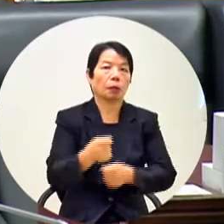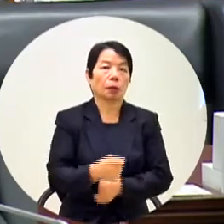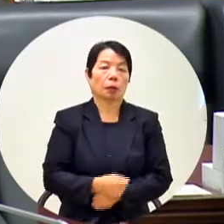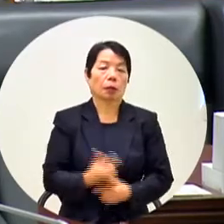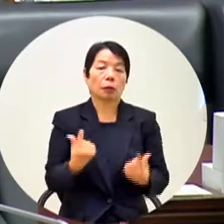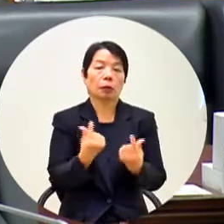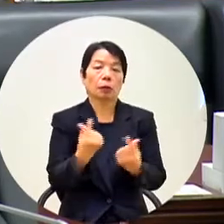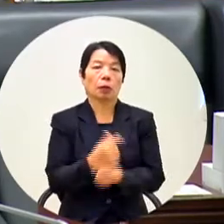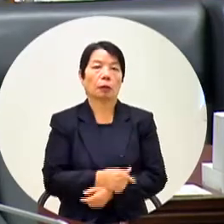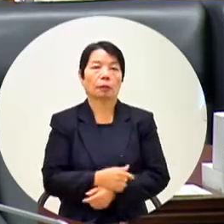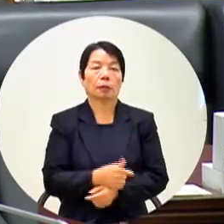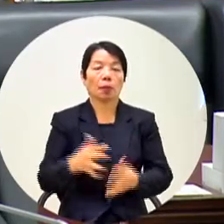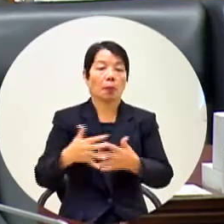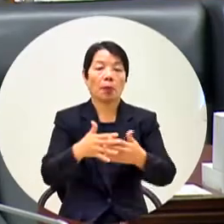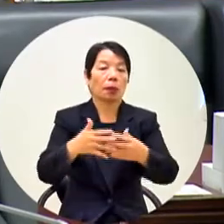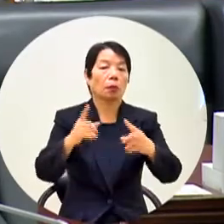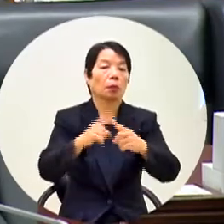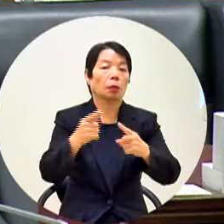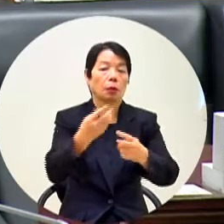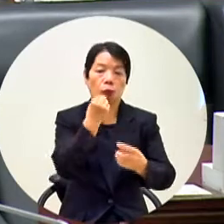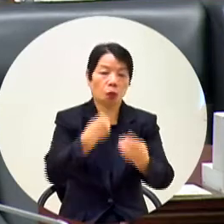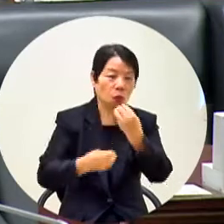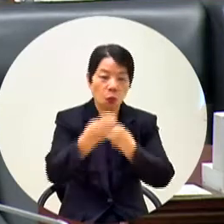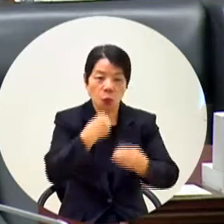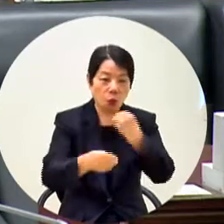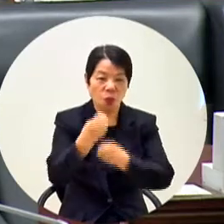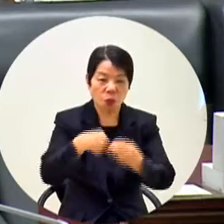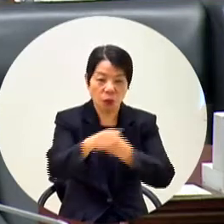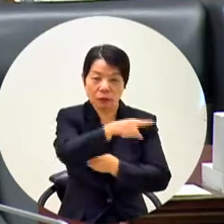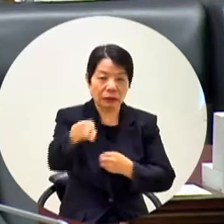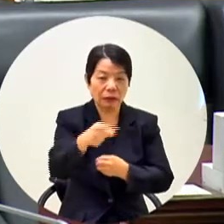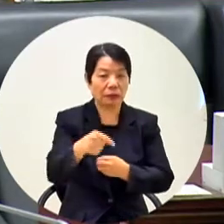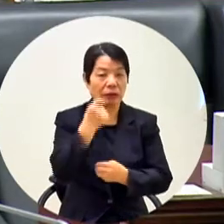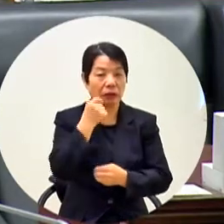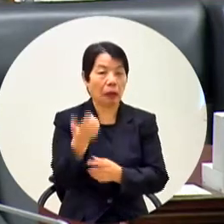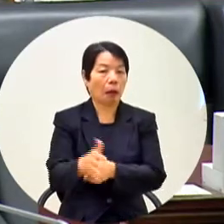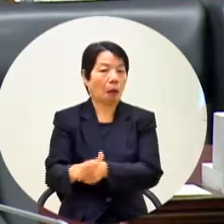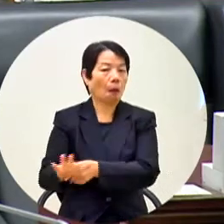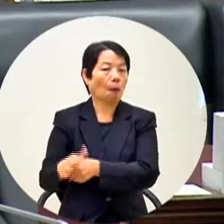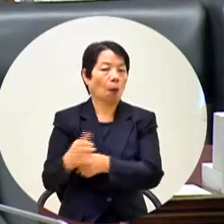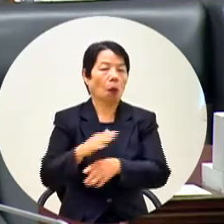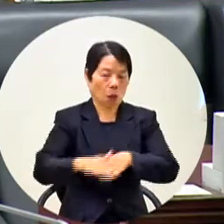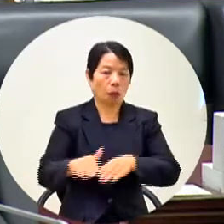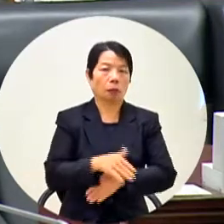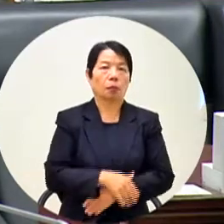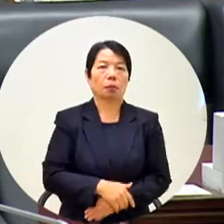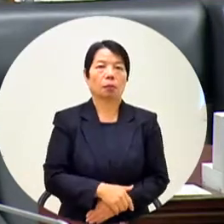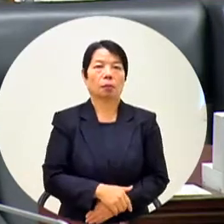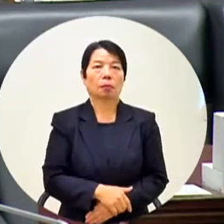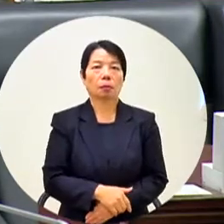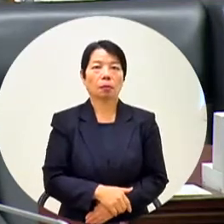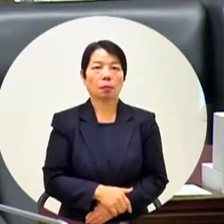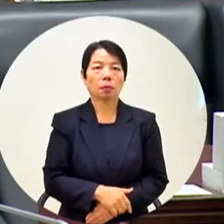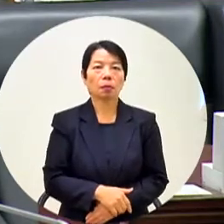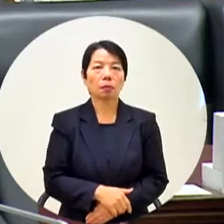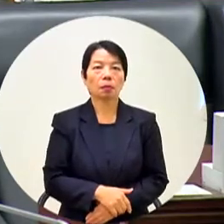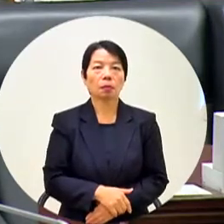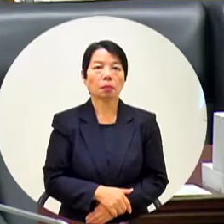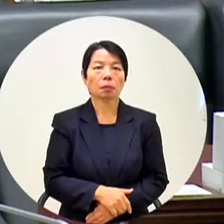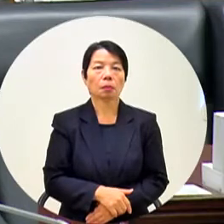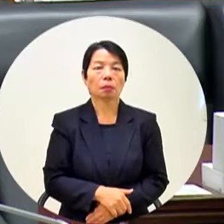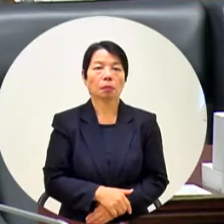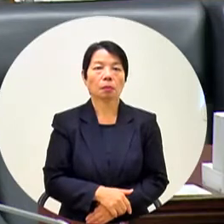国人，唔知死偌济呀？为着食这个猪肉，唔知死偌济呀？我们一